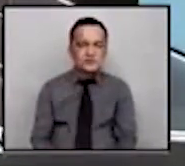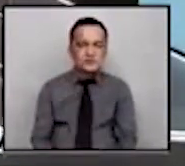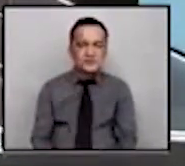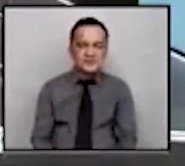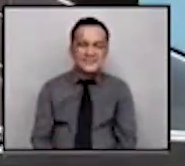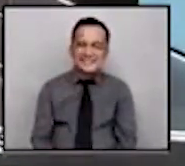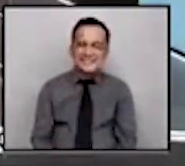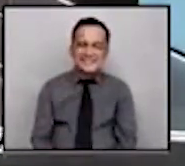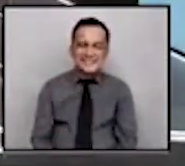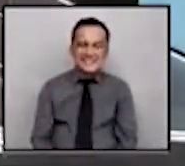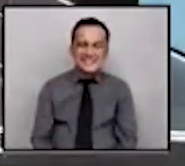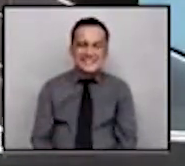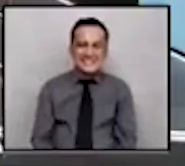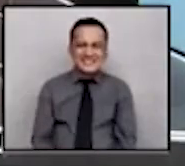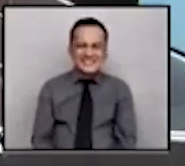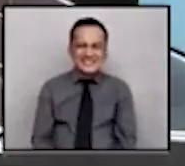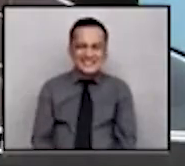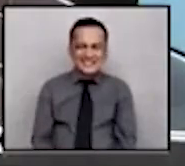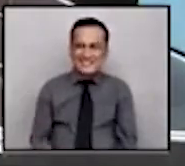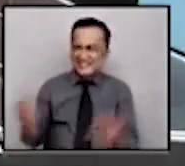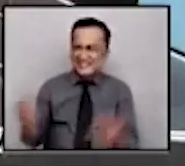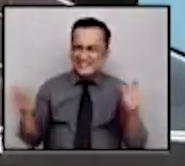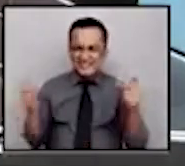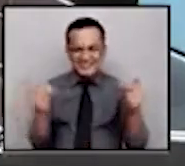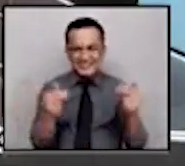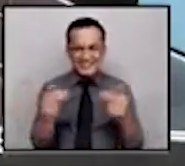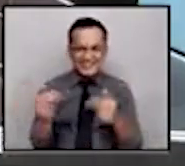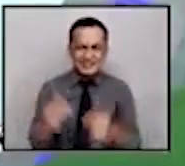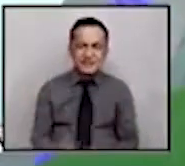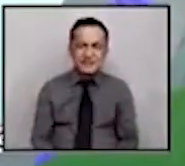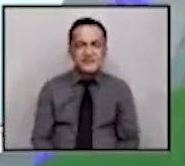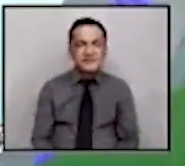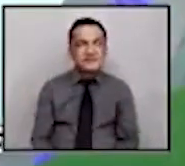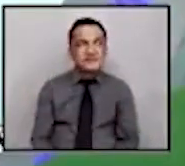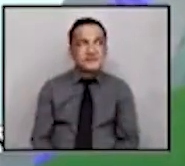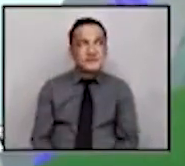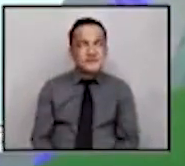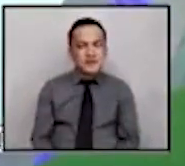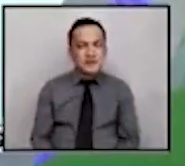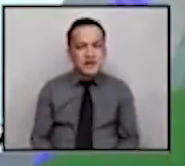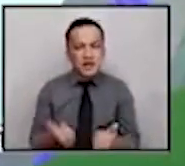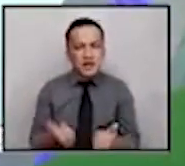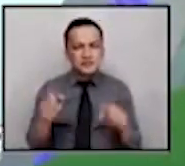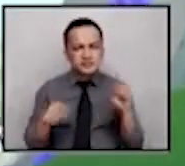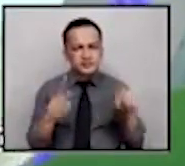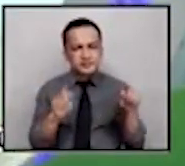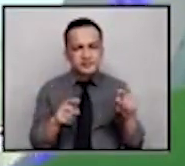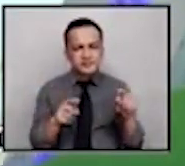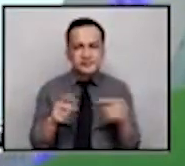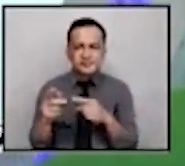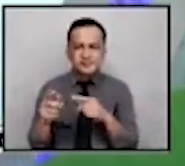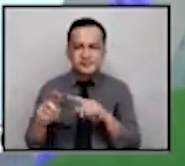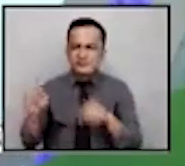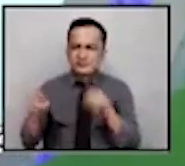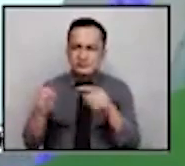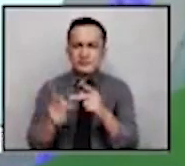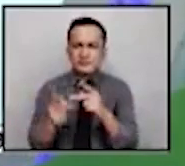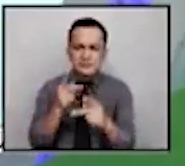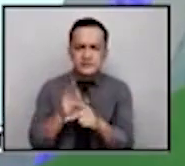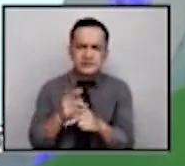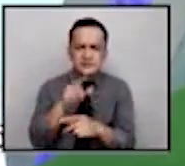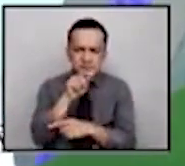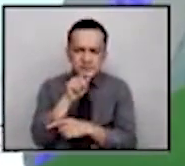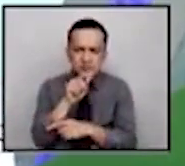Pero sige, kwentuhan nyo naman kami, paano ba yung pagkakaiba ng iba't ibang klase na Macau and parrots din? Kasi